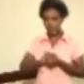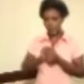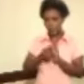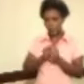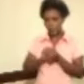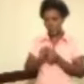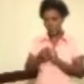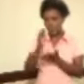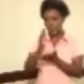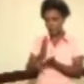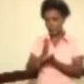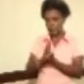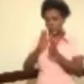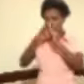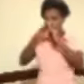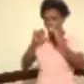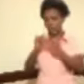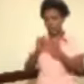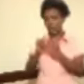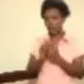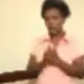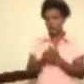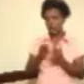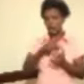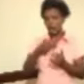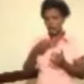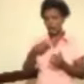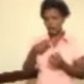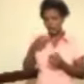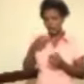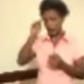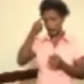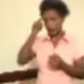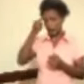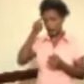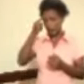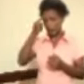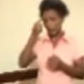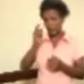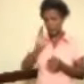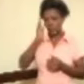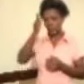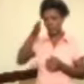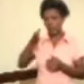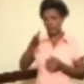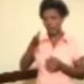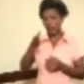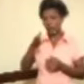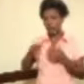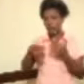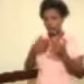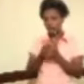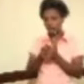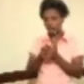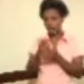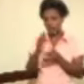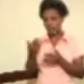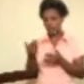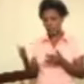rester dans le camp. Vous voulez aller de l'autre côté. Eh bien, nous-mêmes, nous pensons que c'est ça. À part, d'une manière